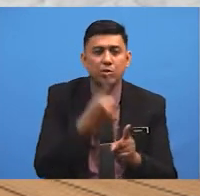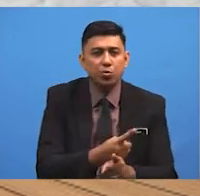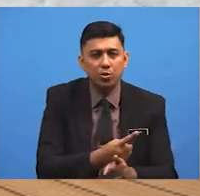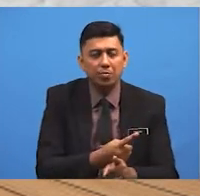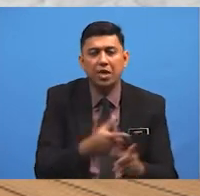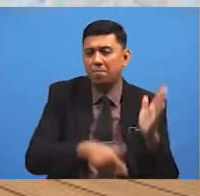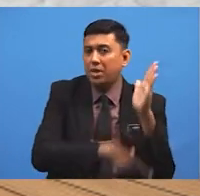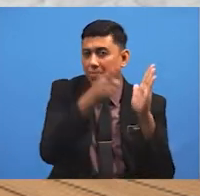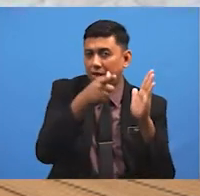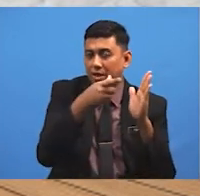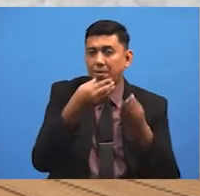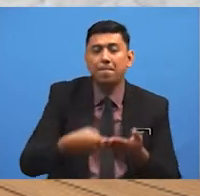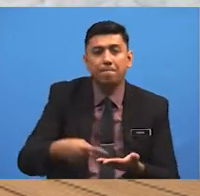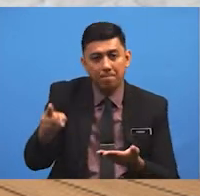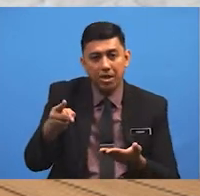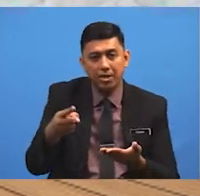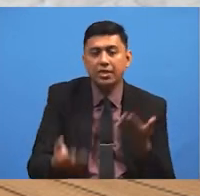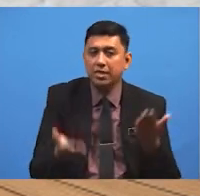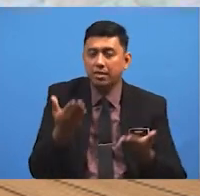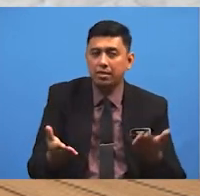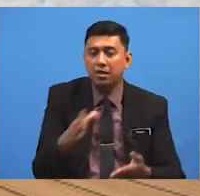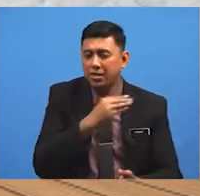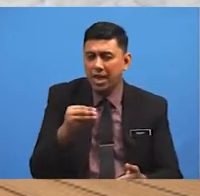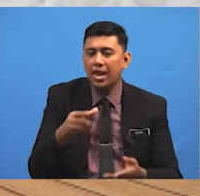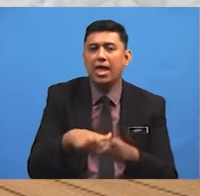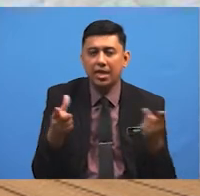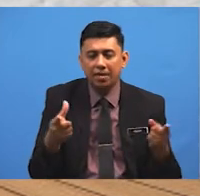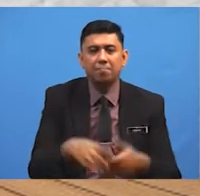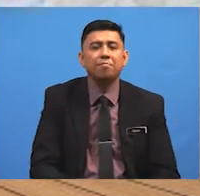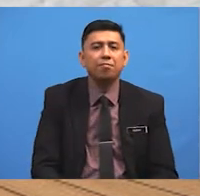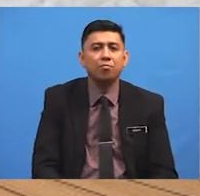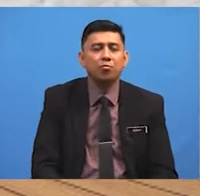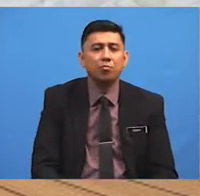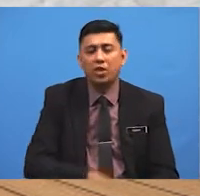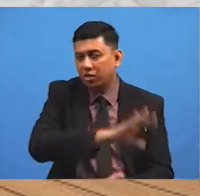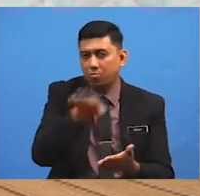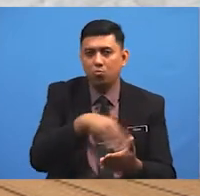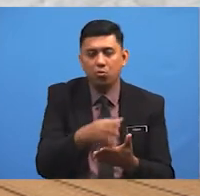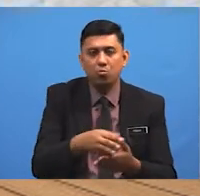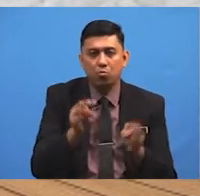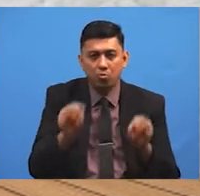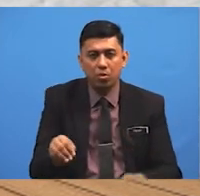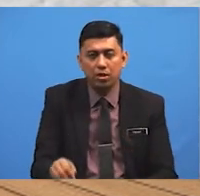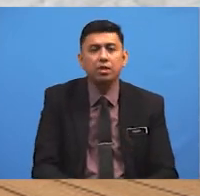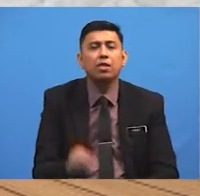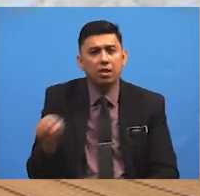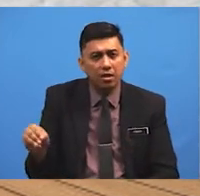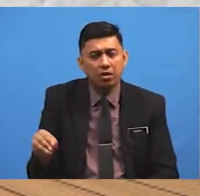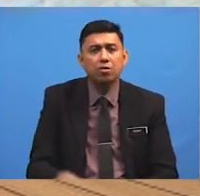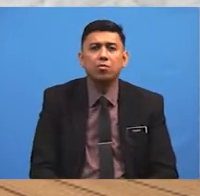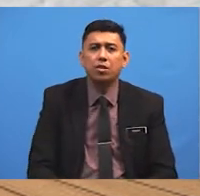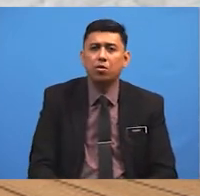sebenar melebihi pembayarannya di Gang ke dan sebaiknya semua mode boredom